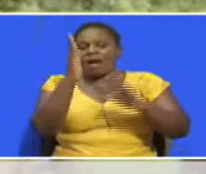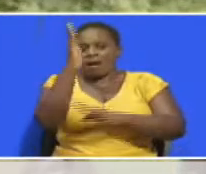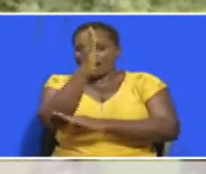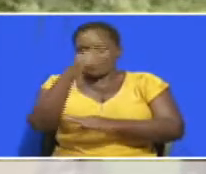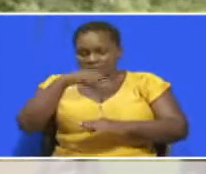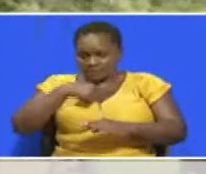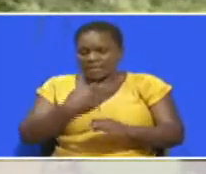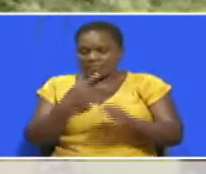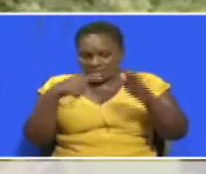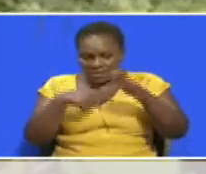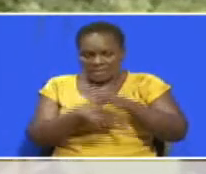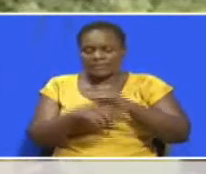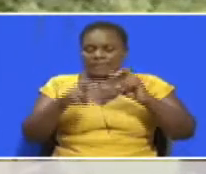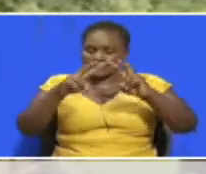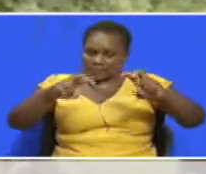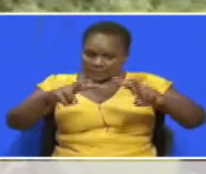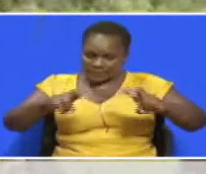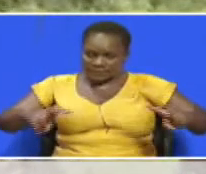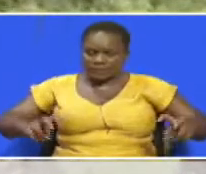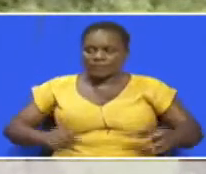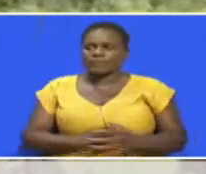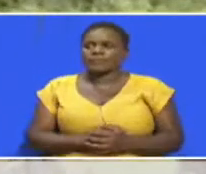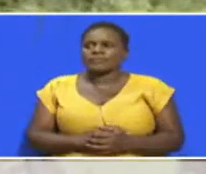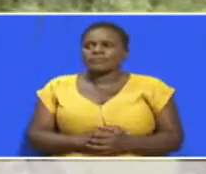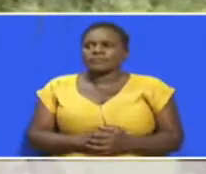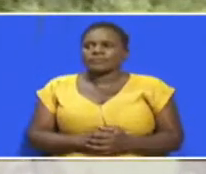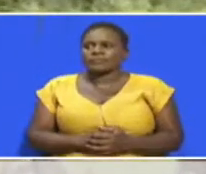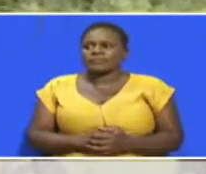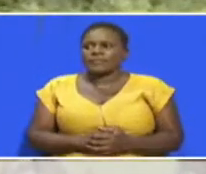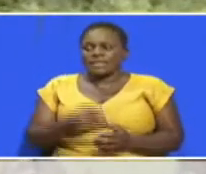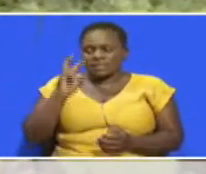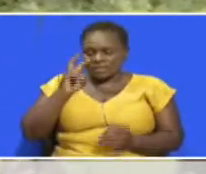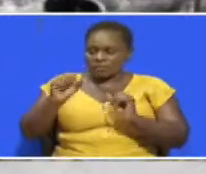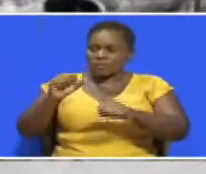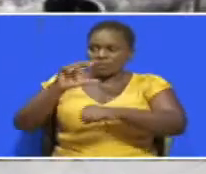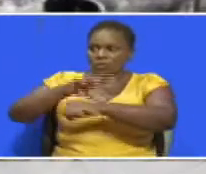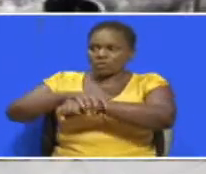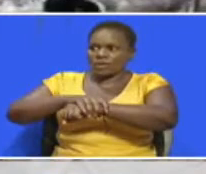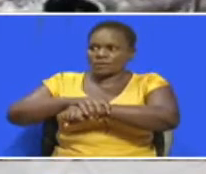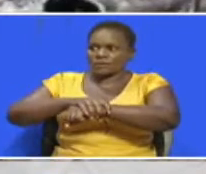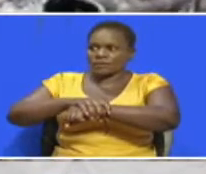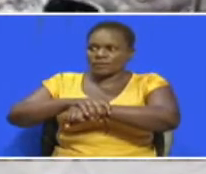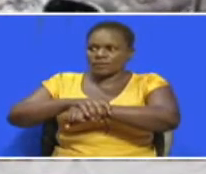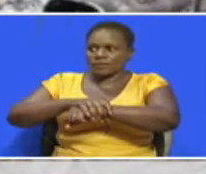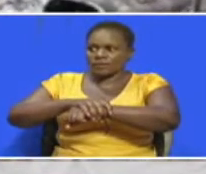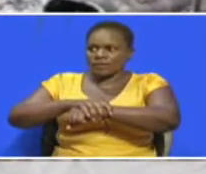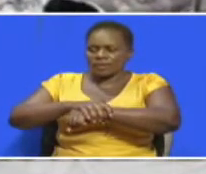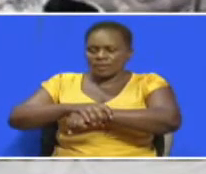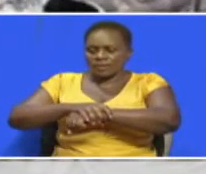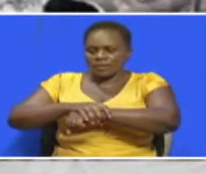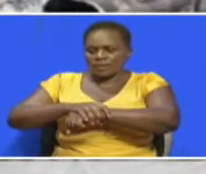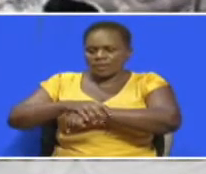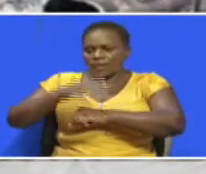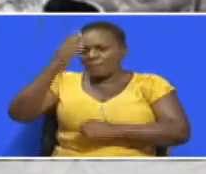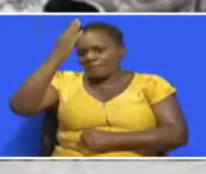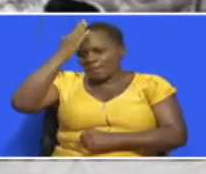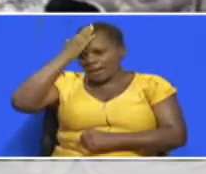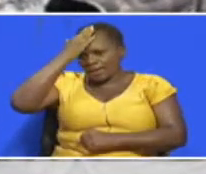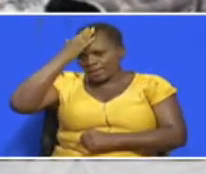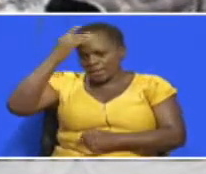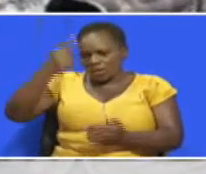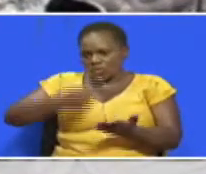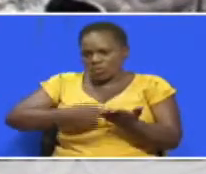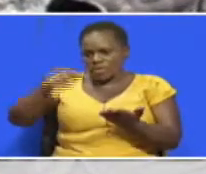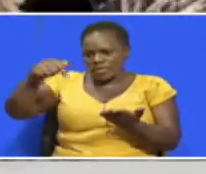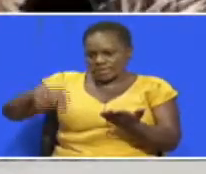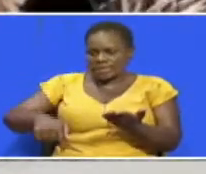sisi wenyewe tumeingia ndani ya hiki kichaka kuwachaka, kuwasaka pale wako tuone kama tutawawahi. Mnamo Jumatatu juma hili, wakazi wa